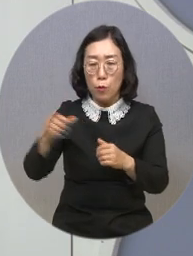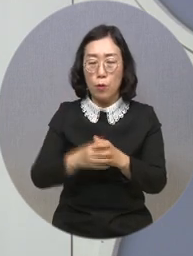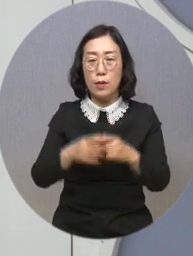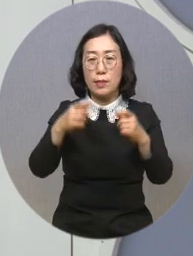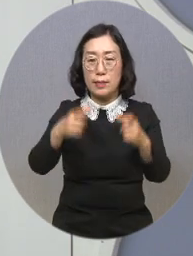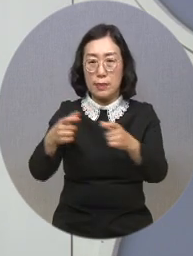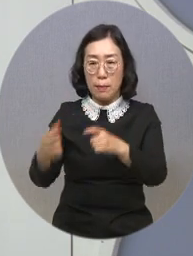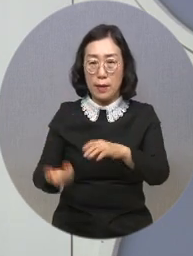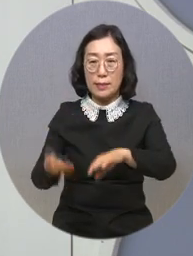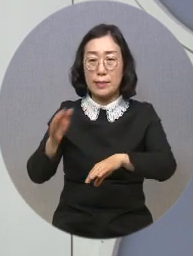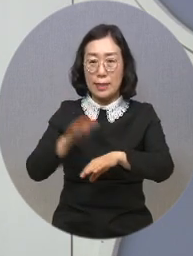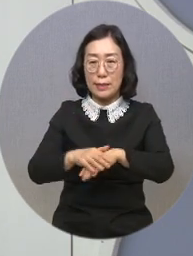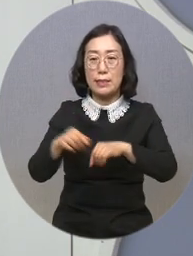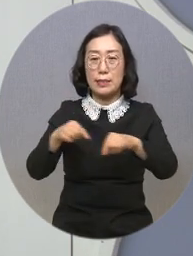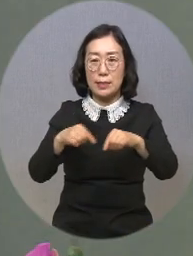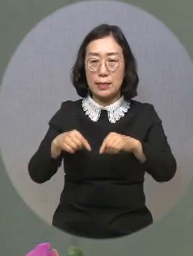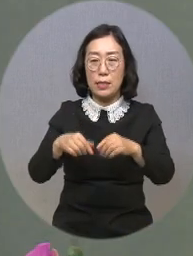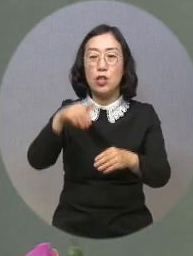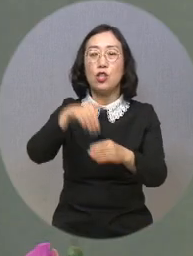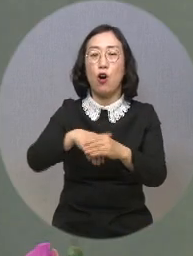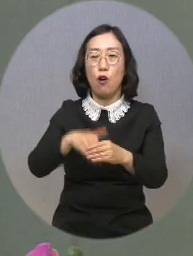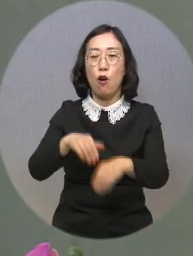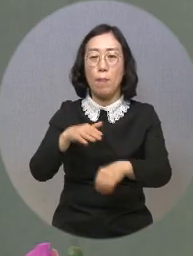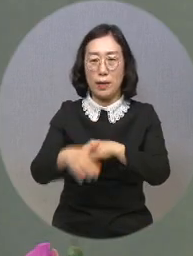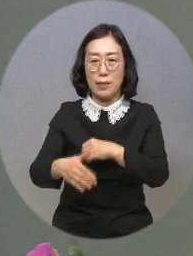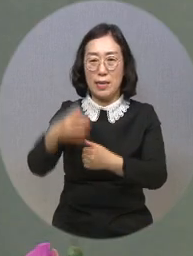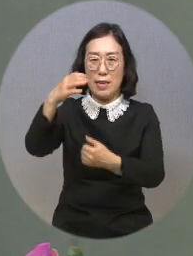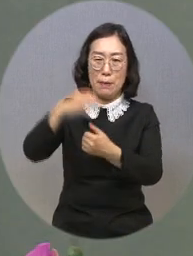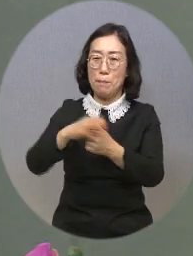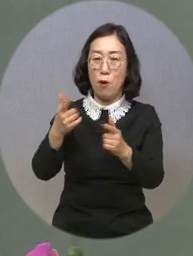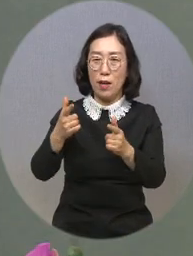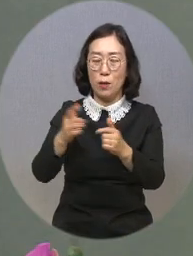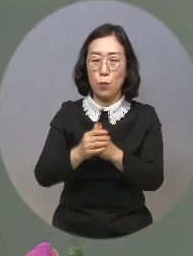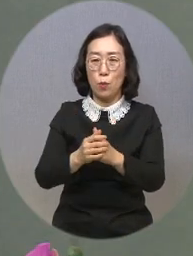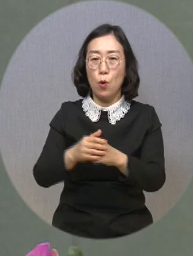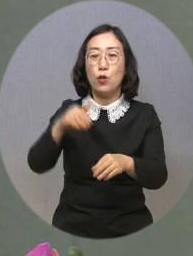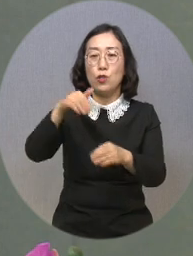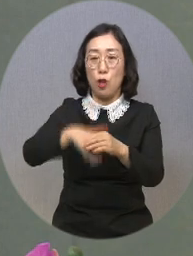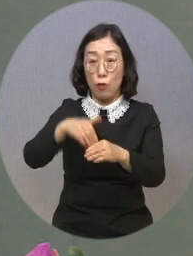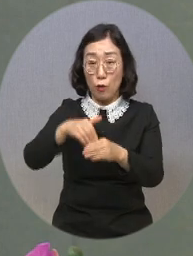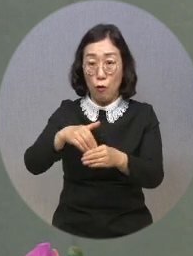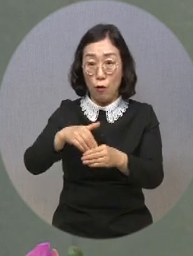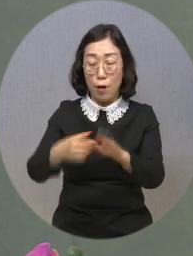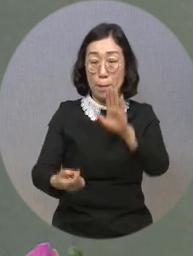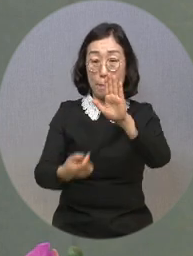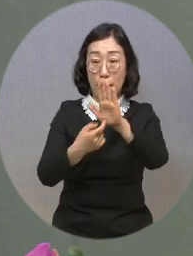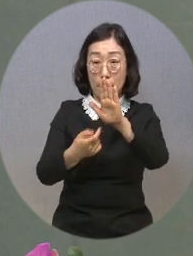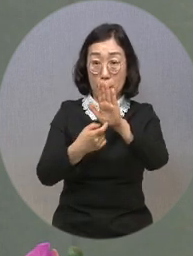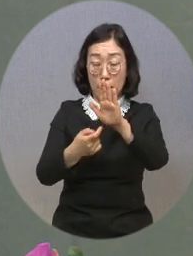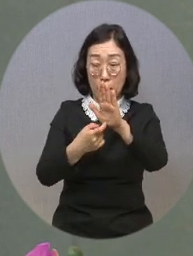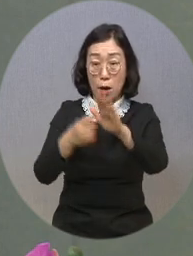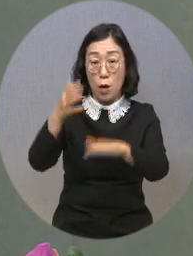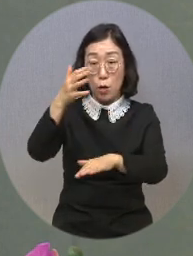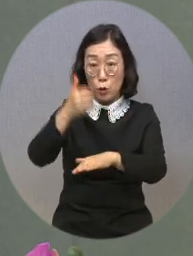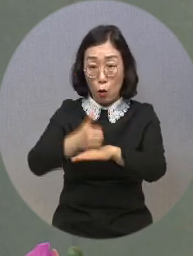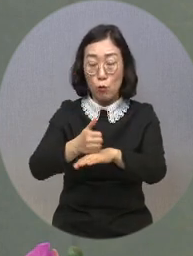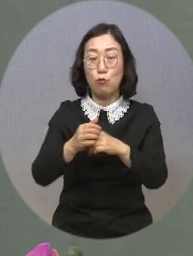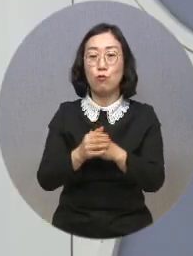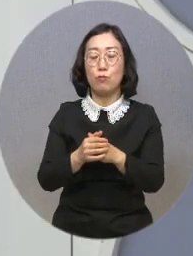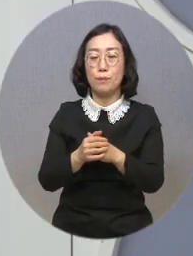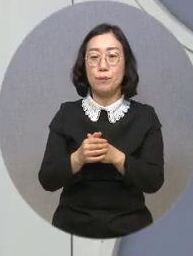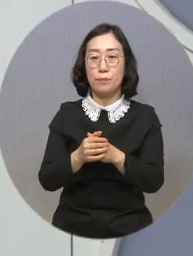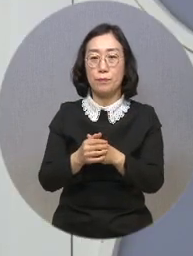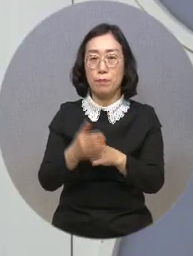지방자치가 선거제로 바뀌었습니다. 그래서 이제 선거로 나가야 이제 시장도 하고 도지사도 하게 그렇죠. 그렇게 바뀌었어요.